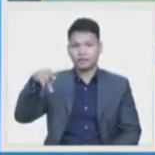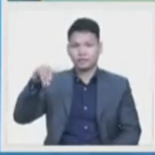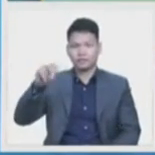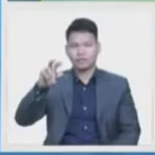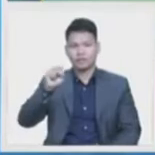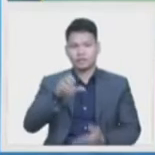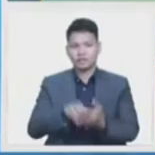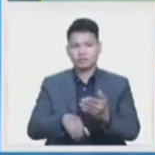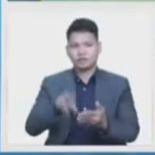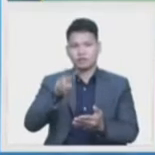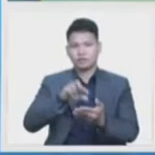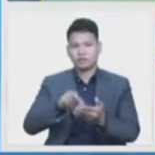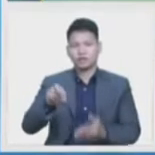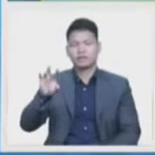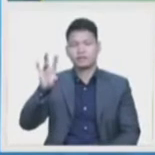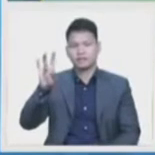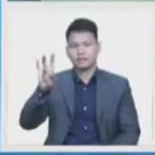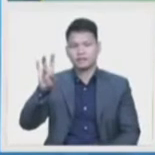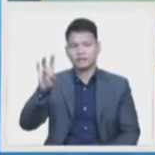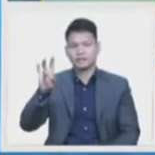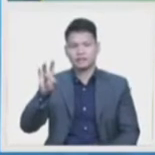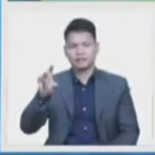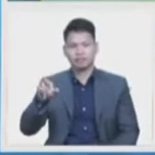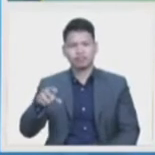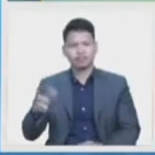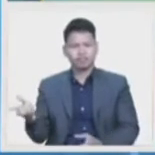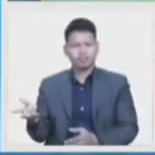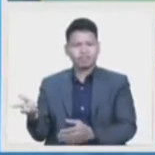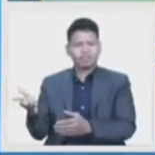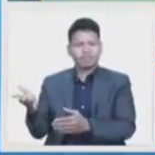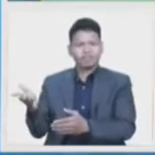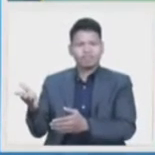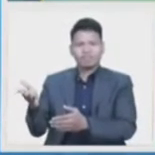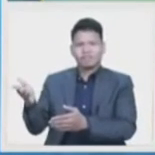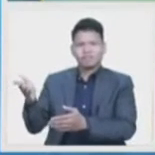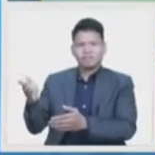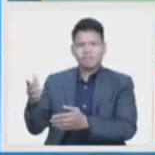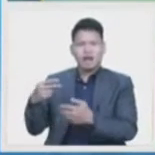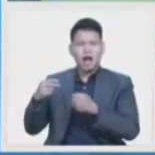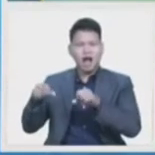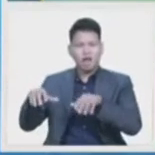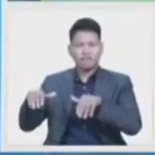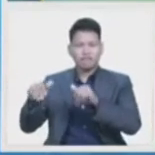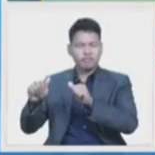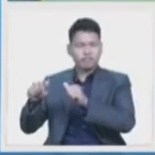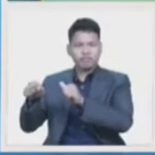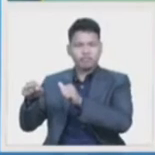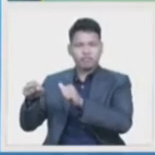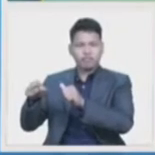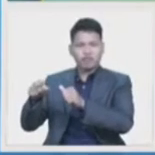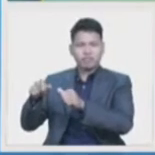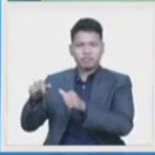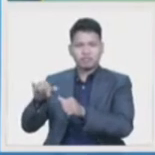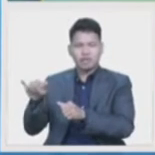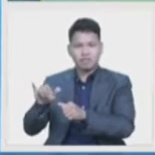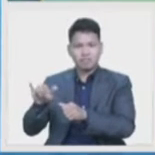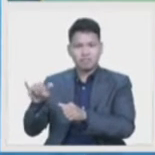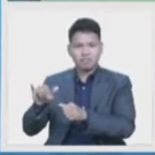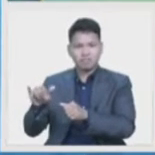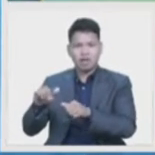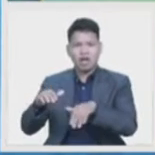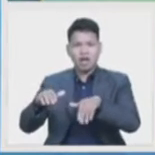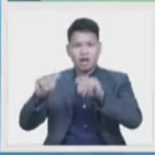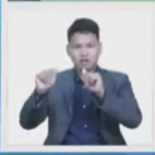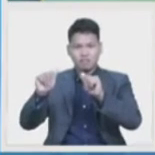gihauasa niya ang iyang kaugalingon diha sa iyang pagkasagop sa kinaiya sa ulipon, diha sa